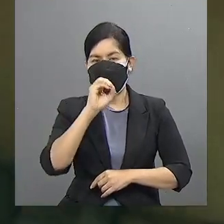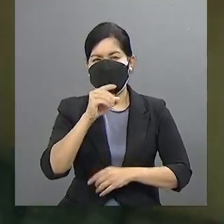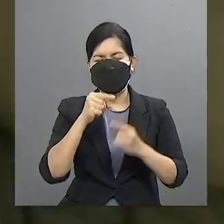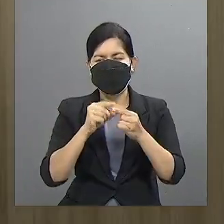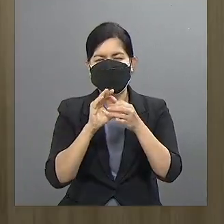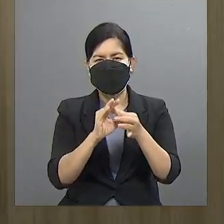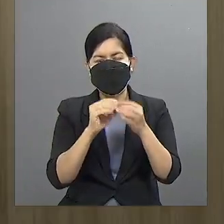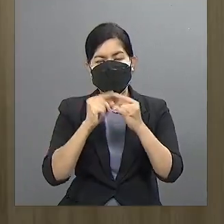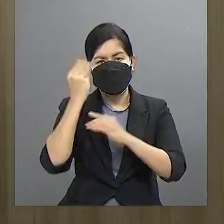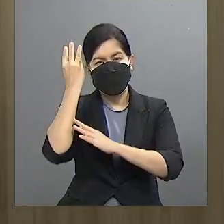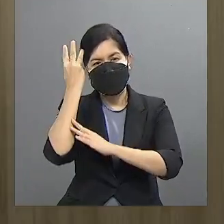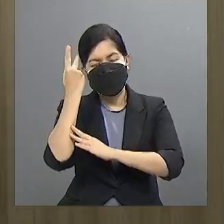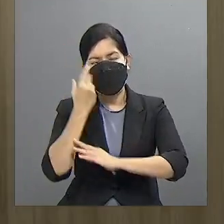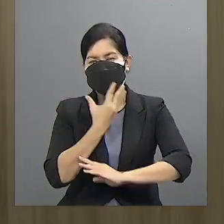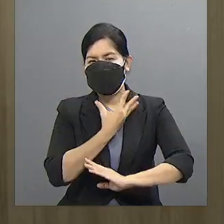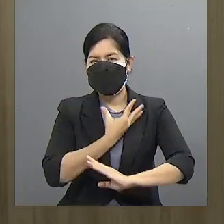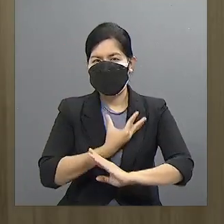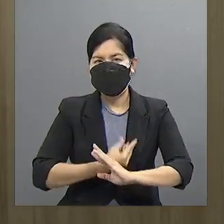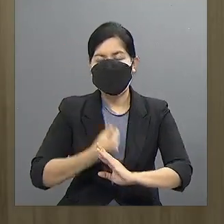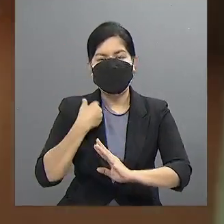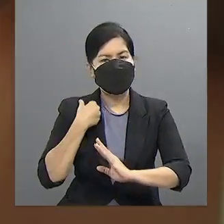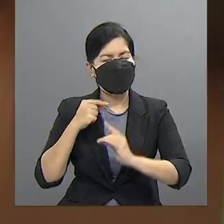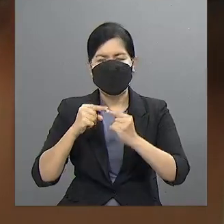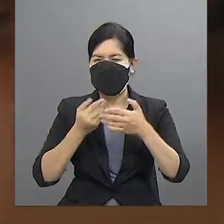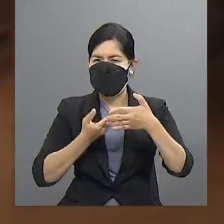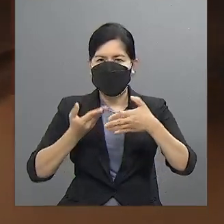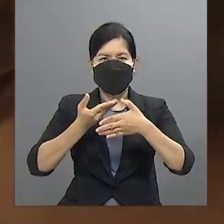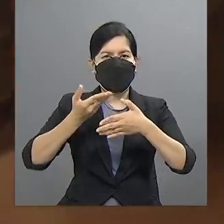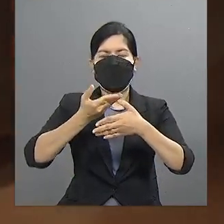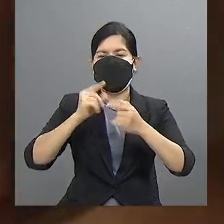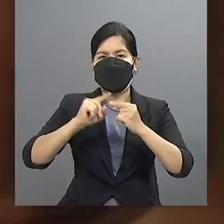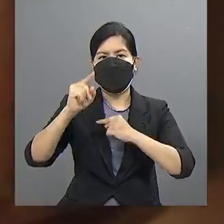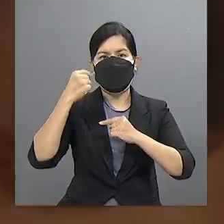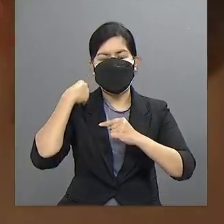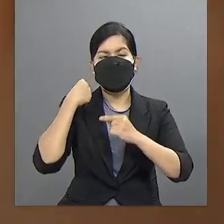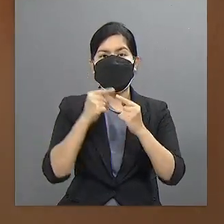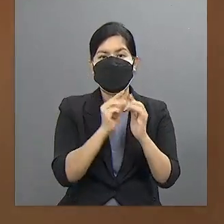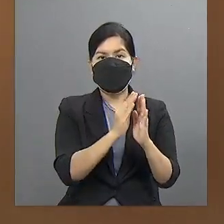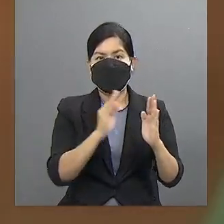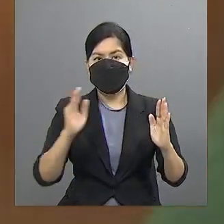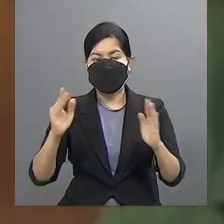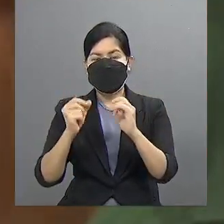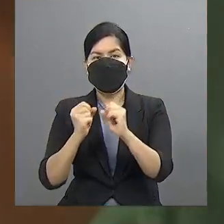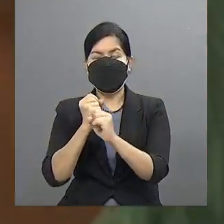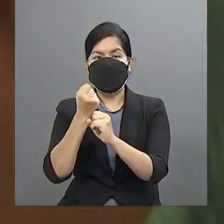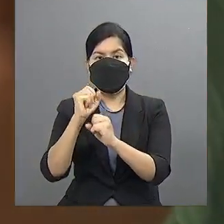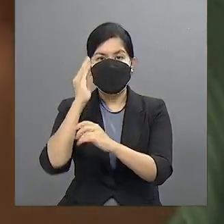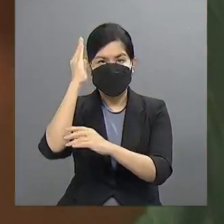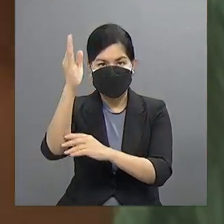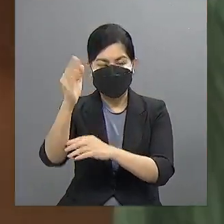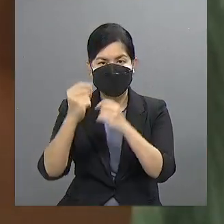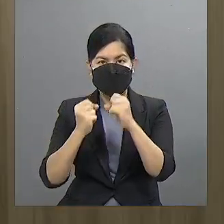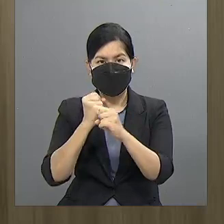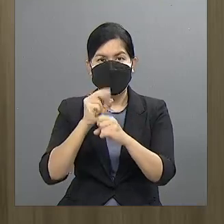ากขึ้นนะครับมันจะมาเป็นอันดับต้นๆซึ่งก็เป็นอย่างนั้นจริงๆนะครับอีก10ปีข้างหน้าประมาณปี2030เนี่ยเป็นอันดับ1แทนที่โรค